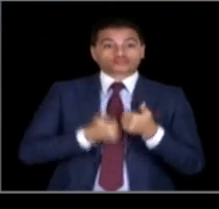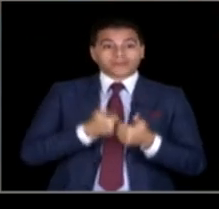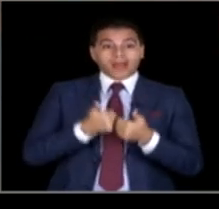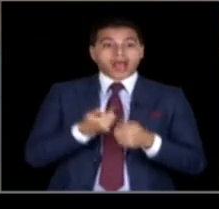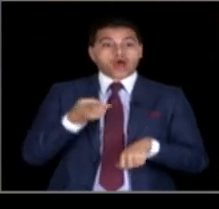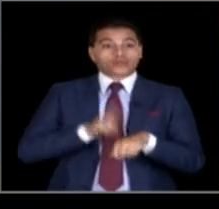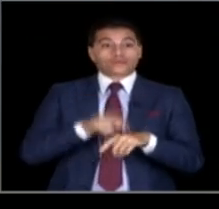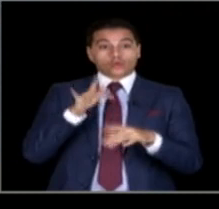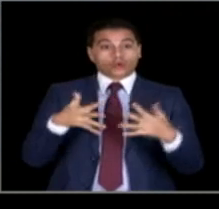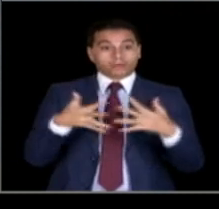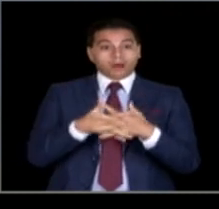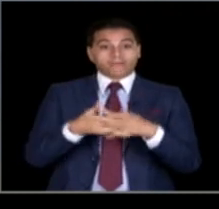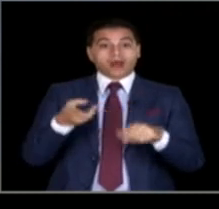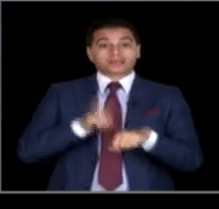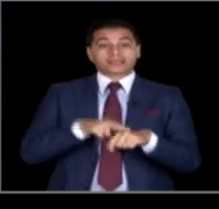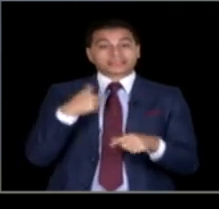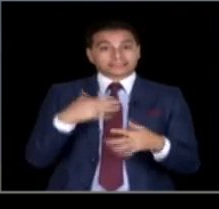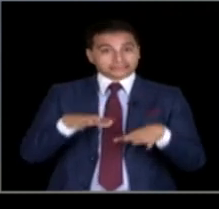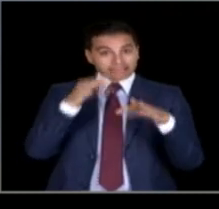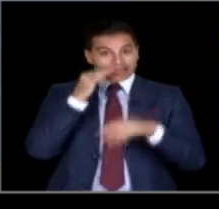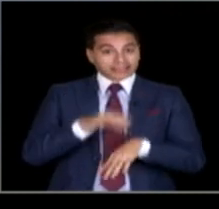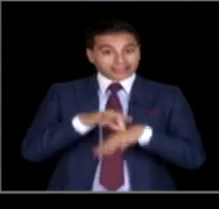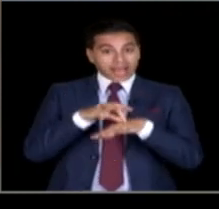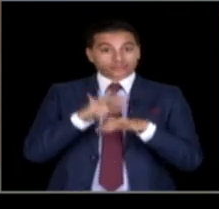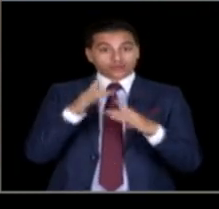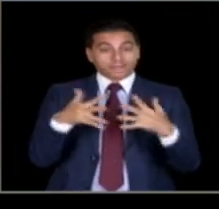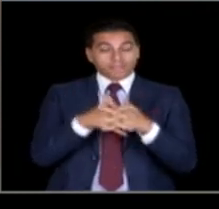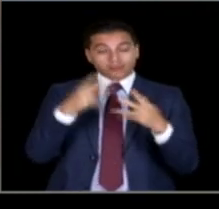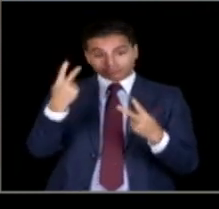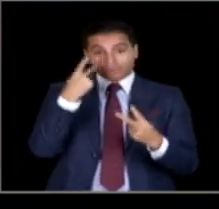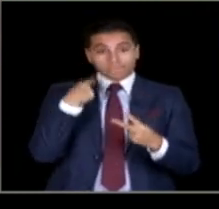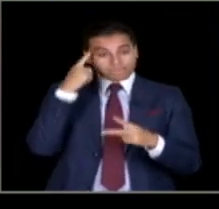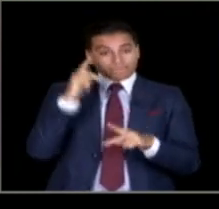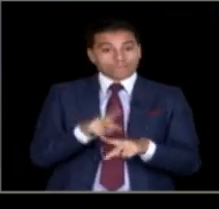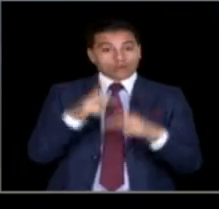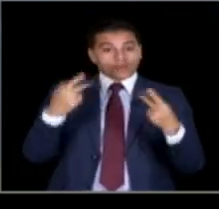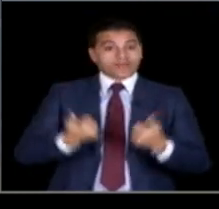ونخش في انشطة جديدة، الناس بتبدأ تشوفنا بنظرة تانية بنظرة مختلفة.